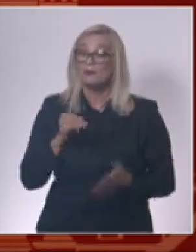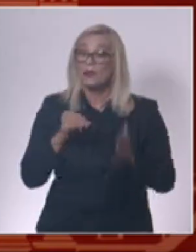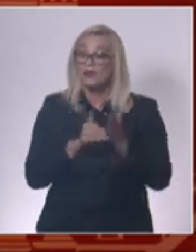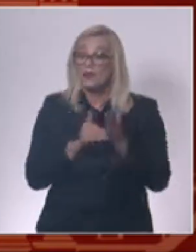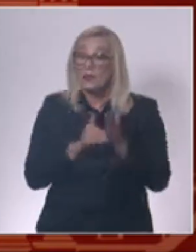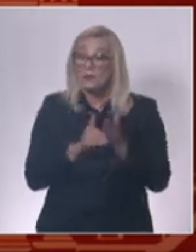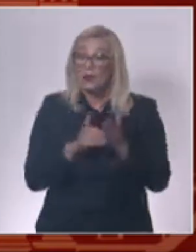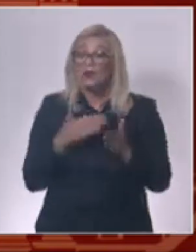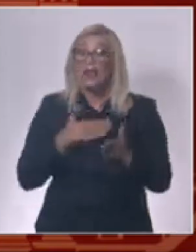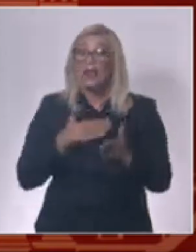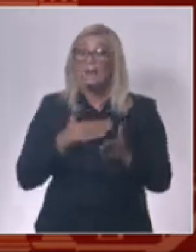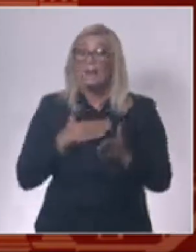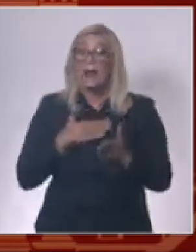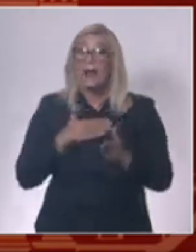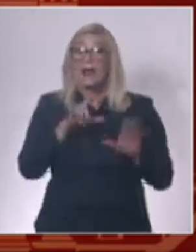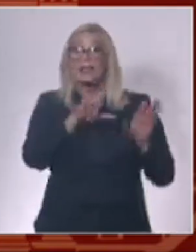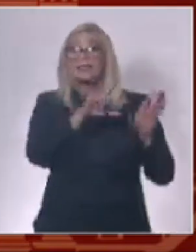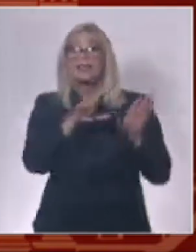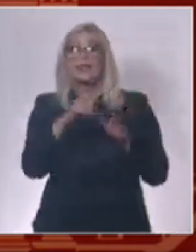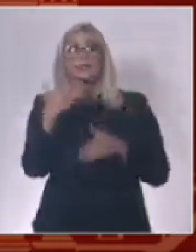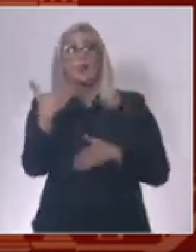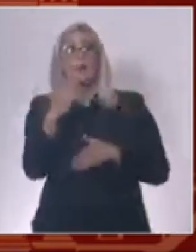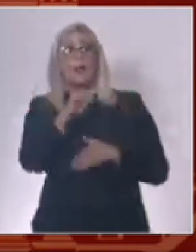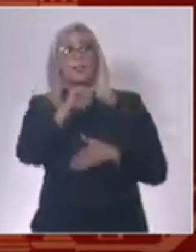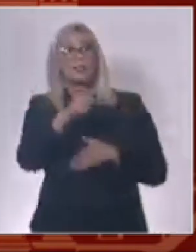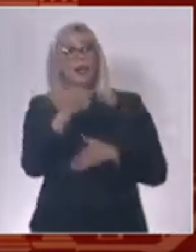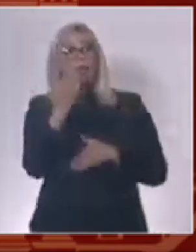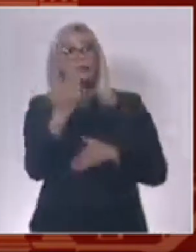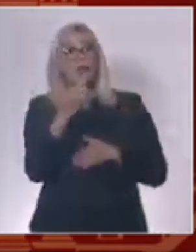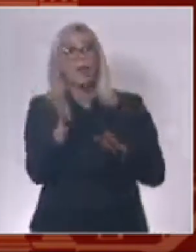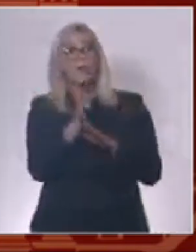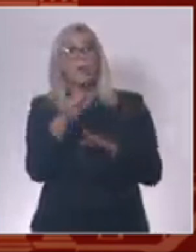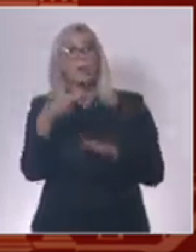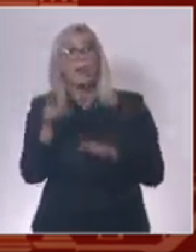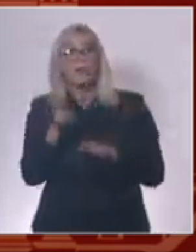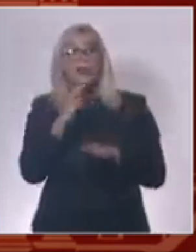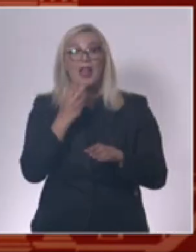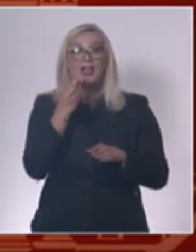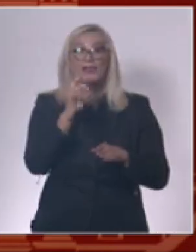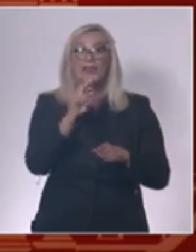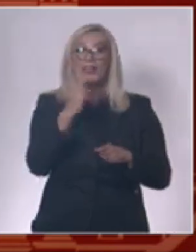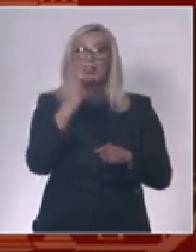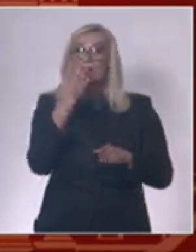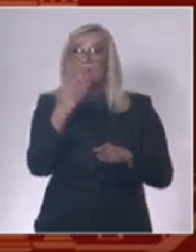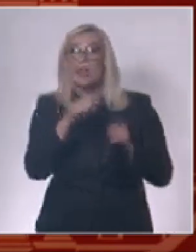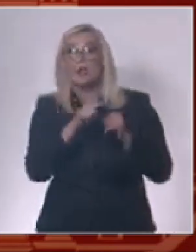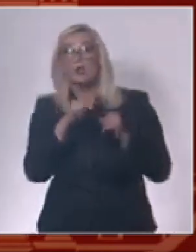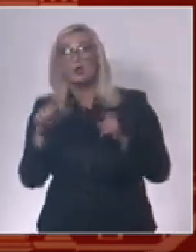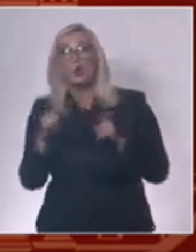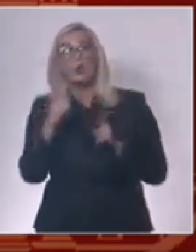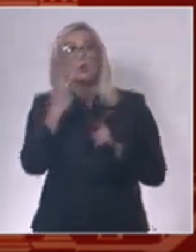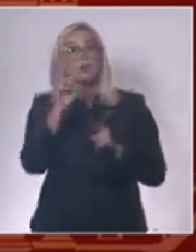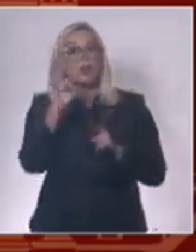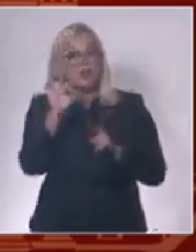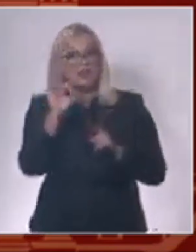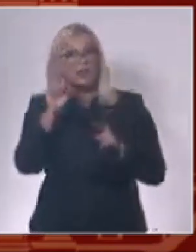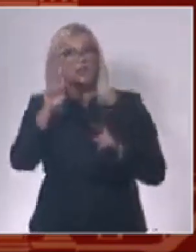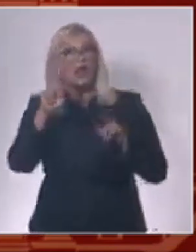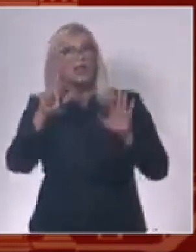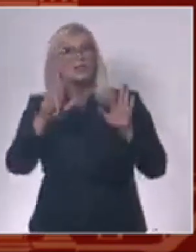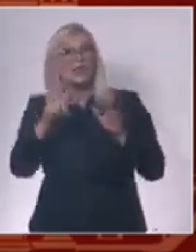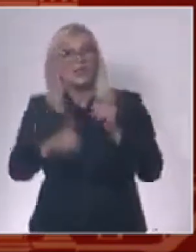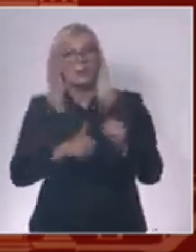да припаднат 750,4 милиони евра за периодот од 2024 до